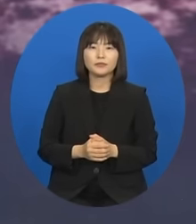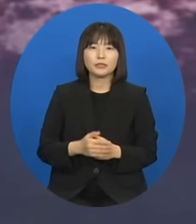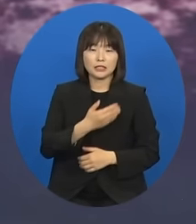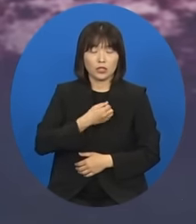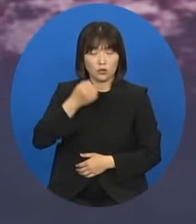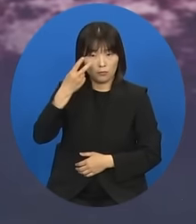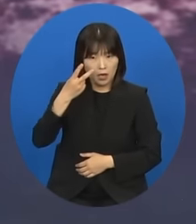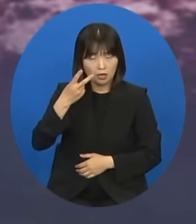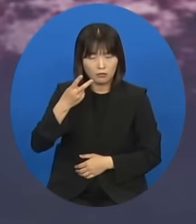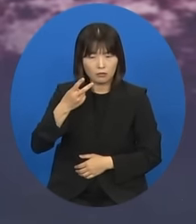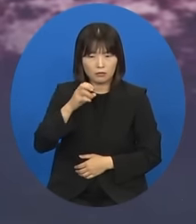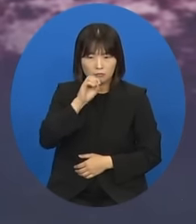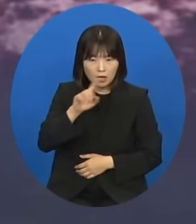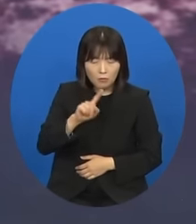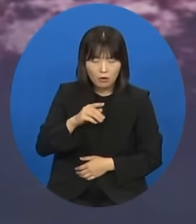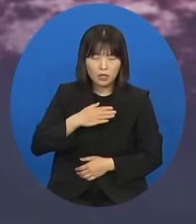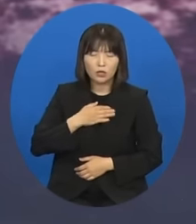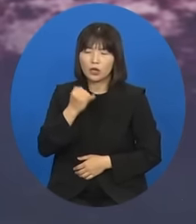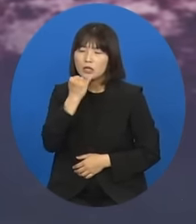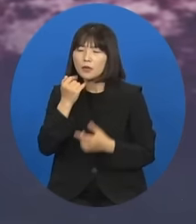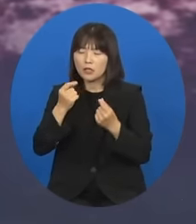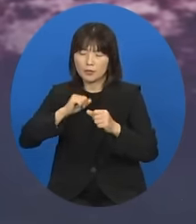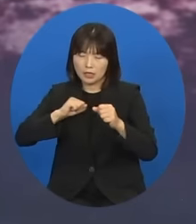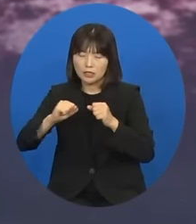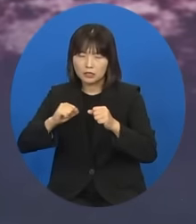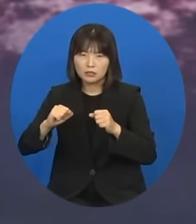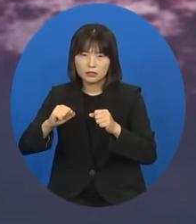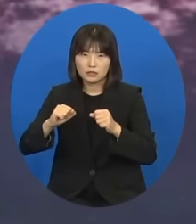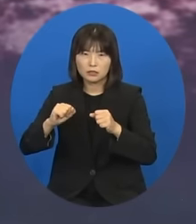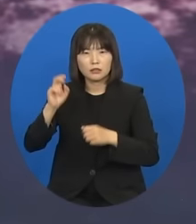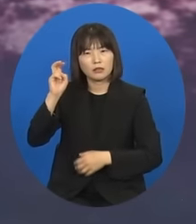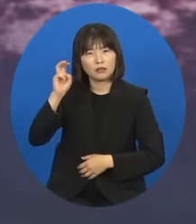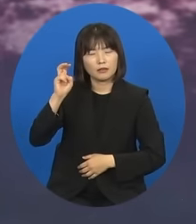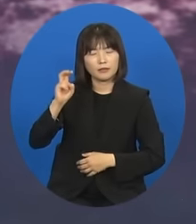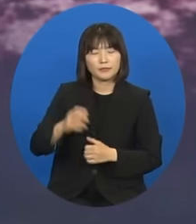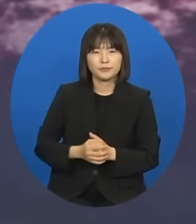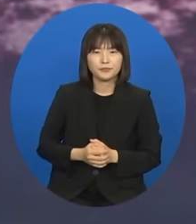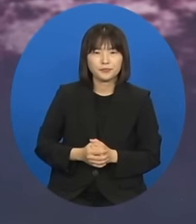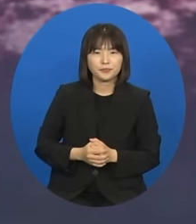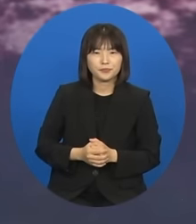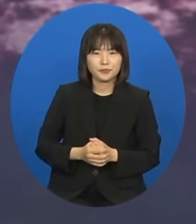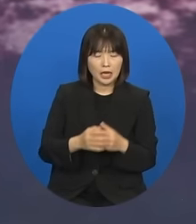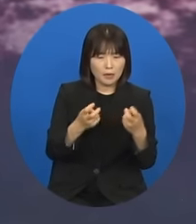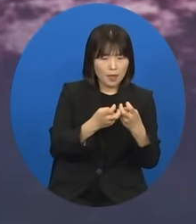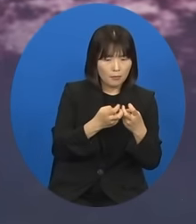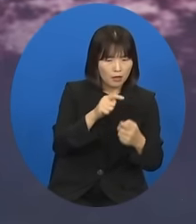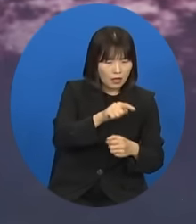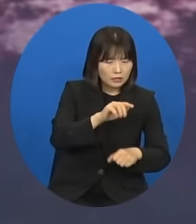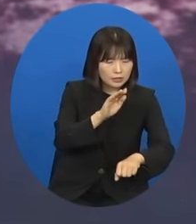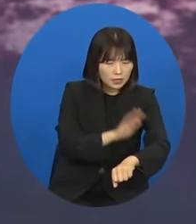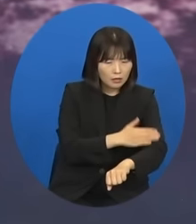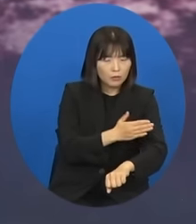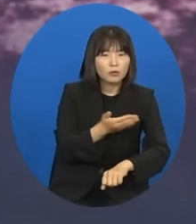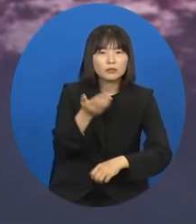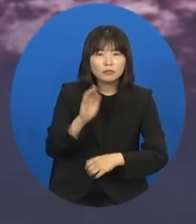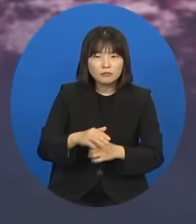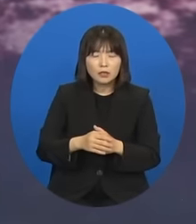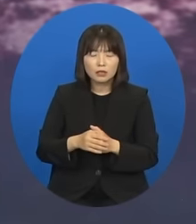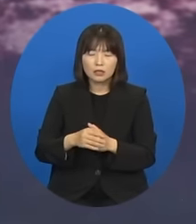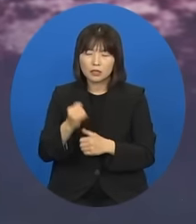리브가처럼 했을 거라는 것이죠 그것을 사도 바울이 얘기를 하는 거예요 비록 방법론은 잘못되었지만 그녀의 그